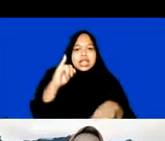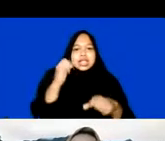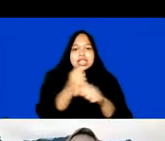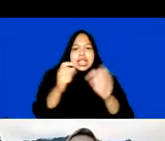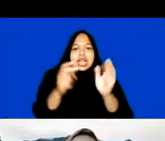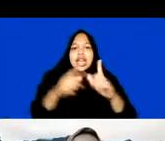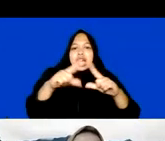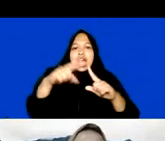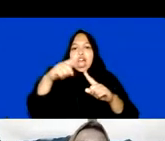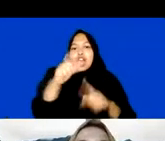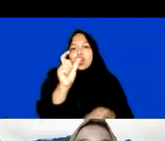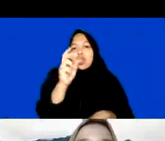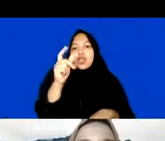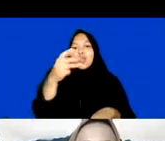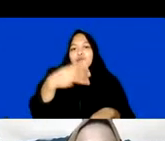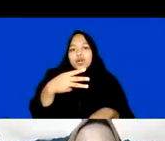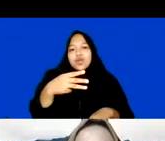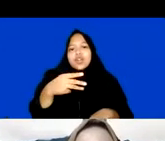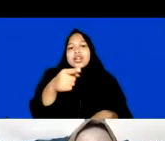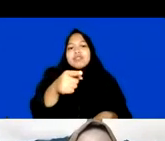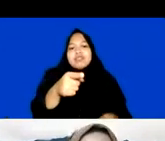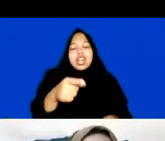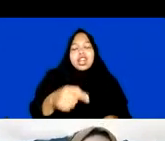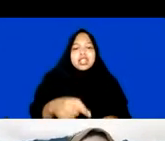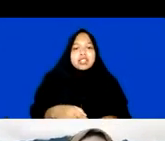Tas termahal pertama ya, terjual seharga